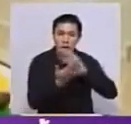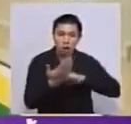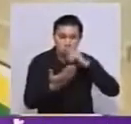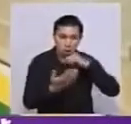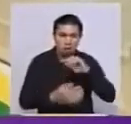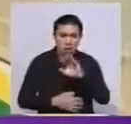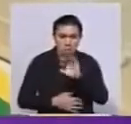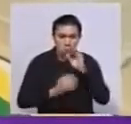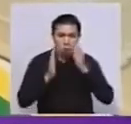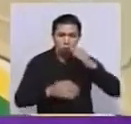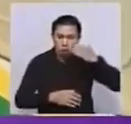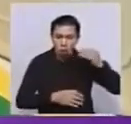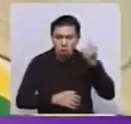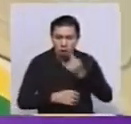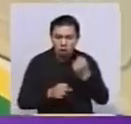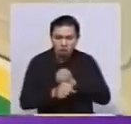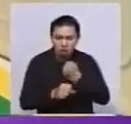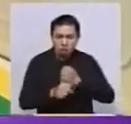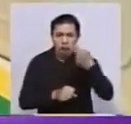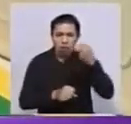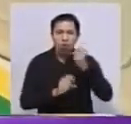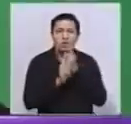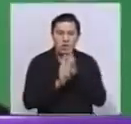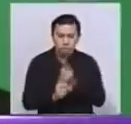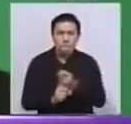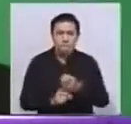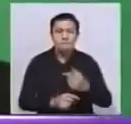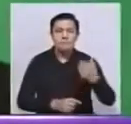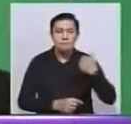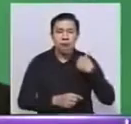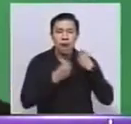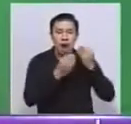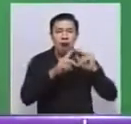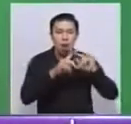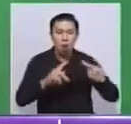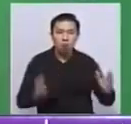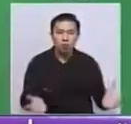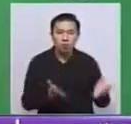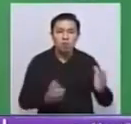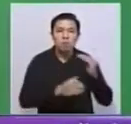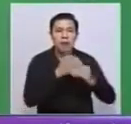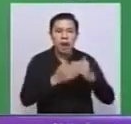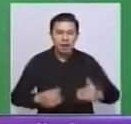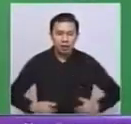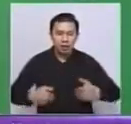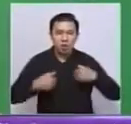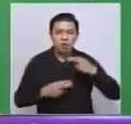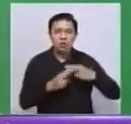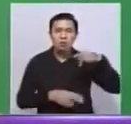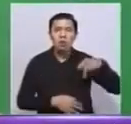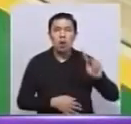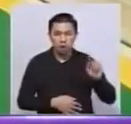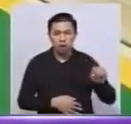จะคัดเลือกคนตาบอดเข้ารับการฝึกตามหลักสูตรขณะเดียวกันได้มอบหมายให้กรมส่งเสริมและพัฒนาคุณภาพชีวิตคนพิการ